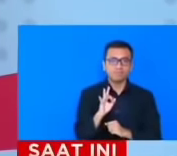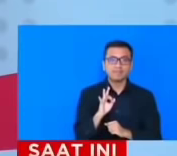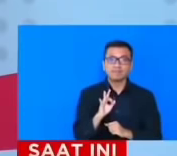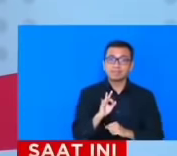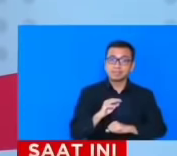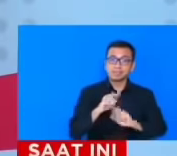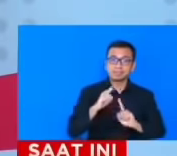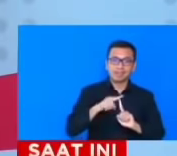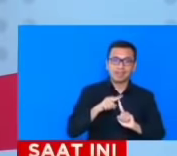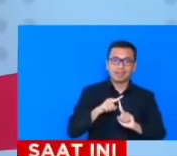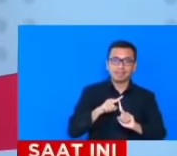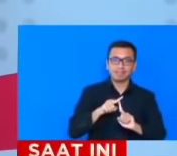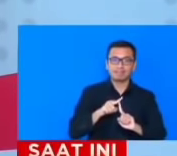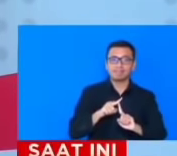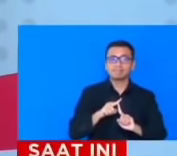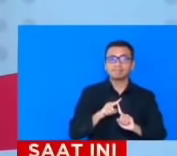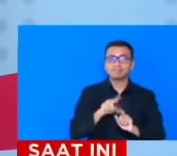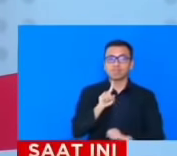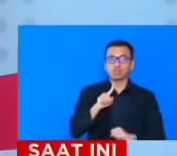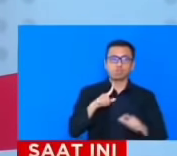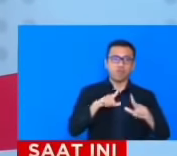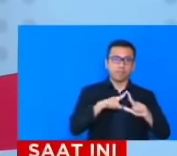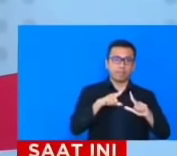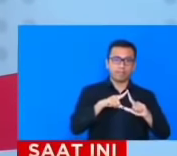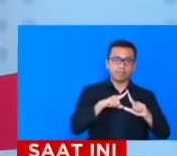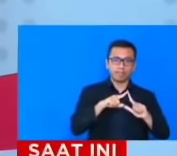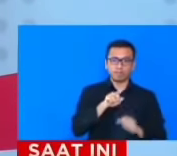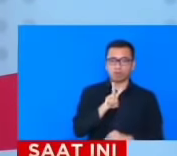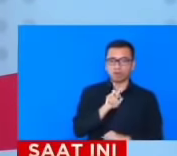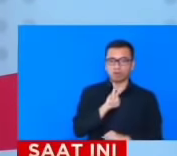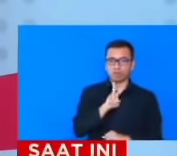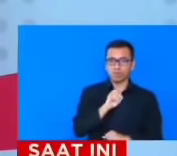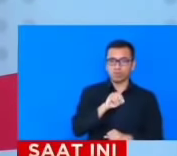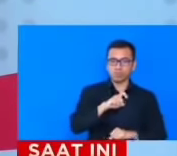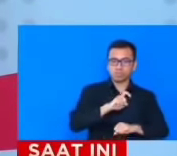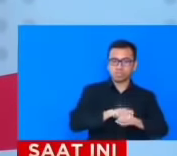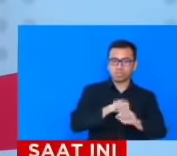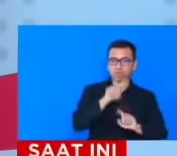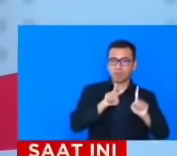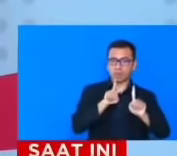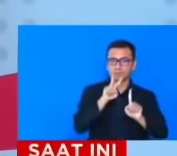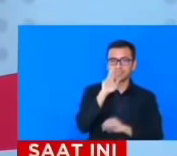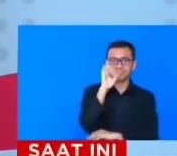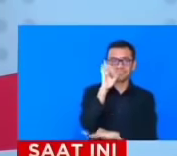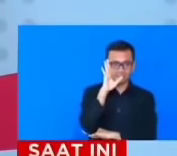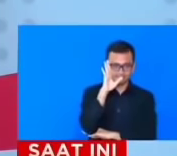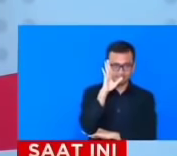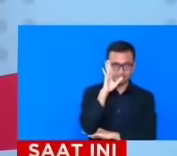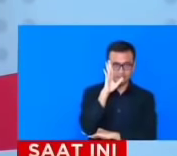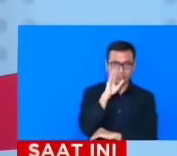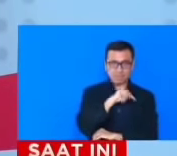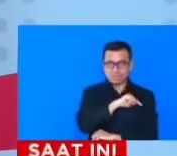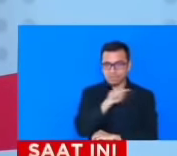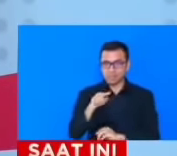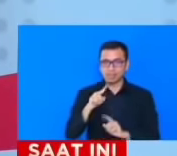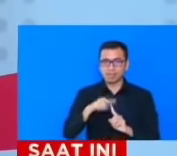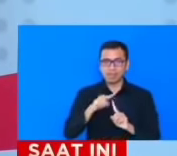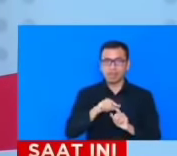terhitung dari tanggal 1 April 2020 pukul 12.00 WIB sampai dengan 2